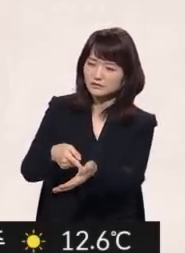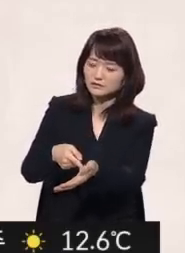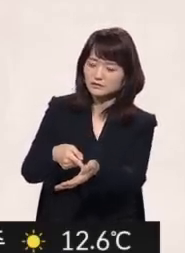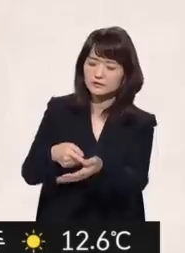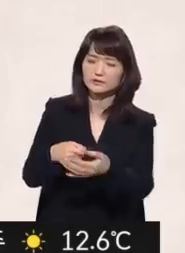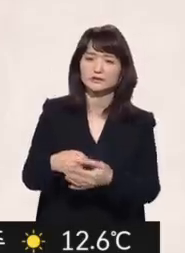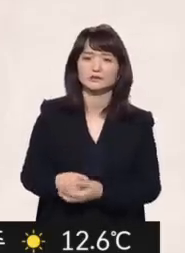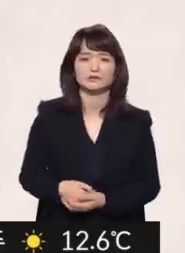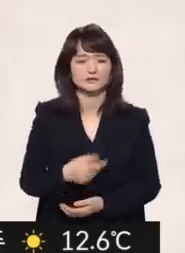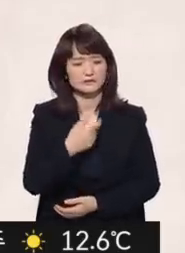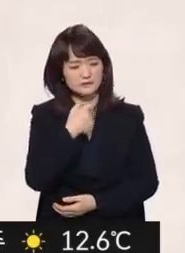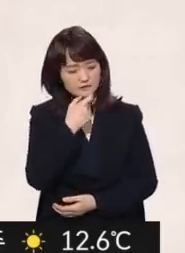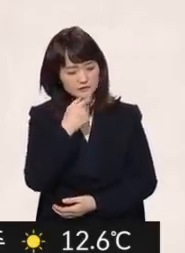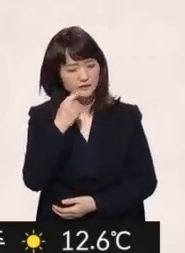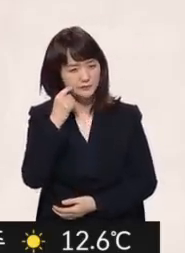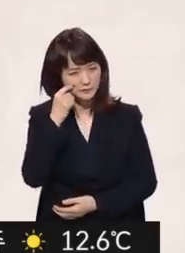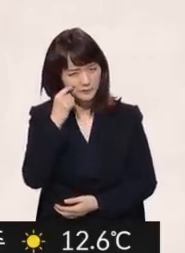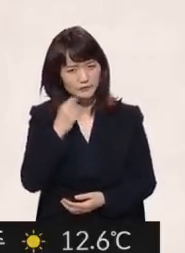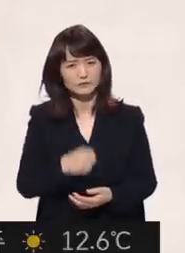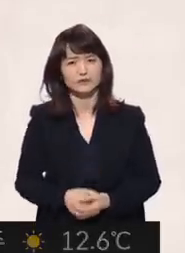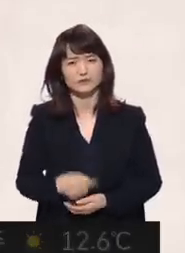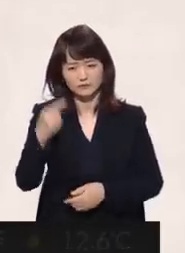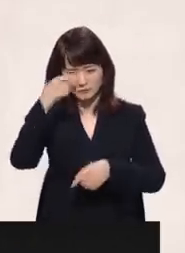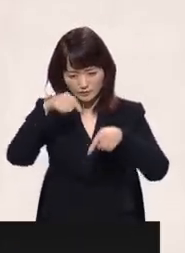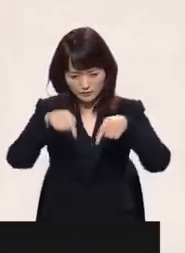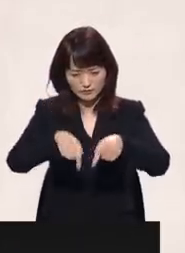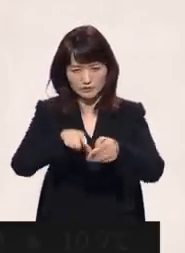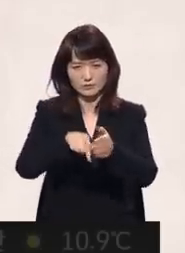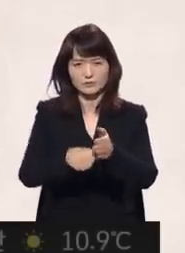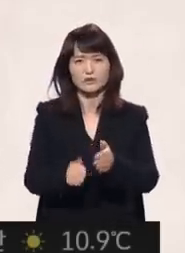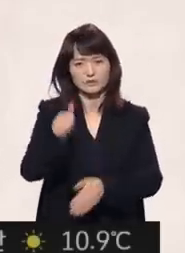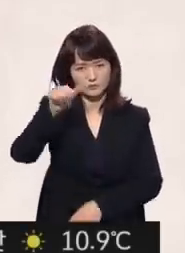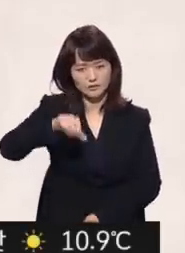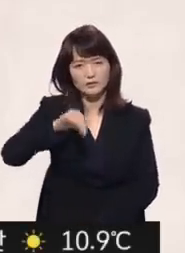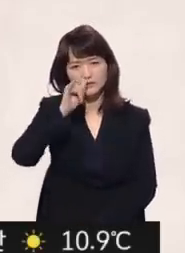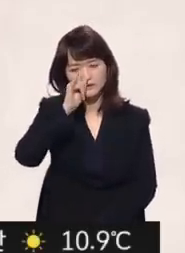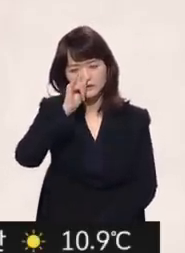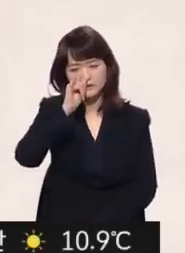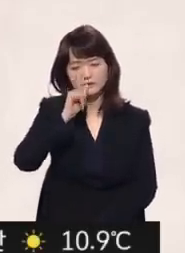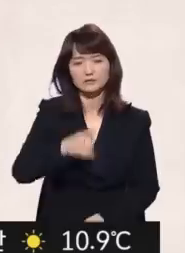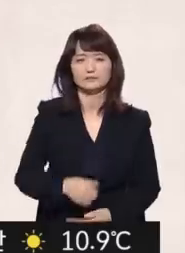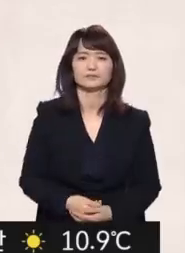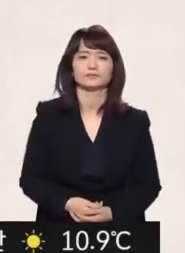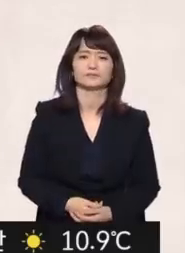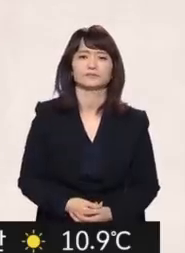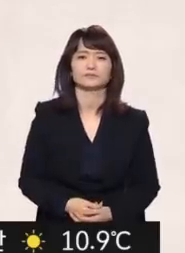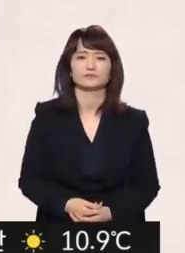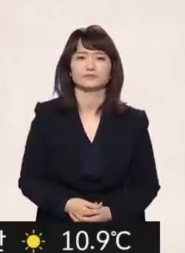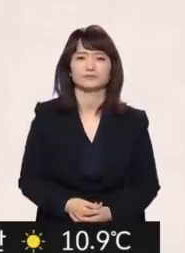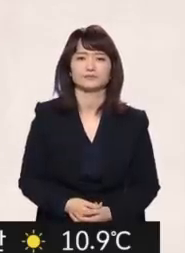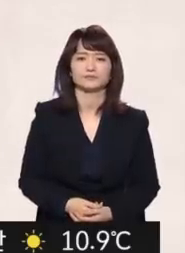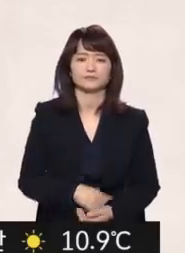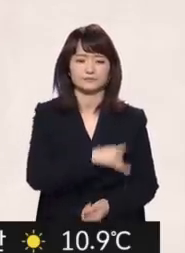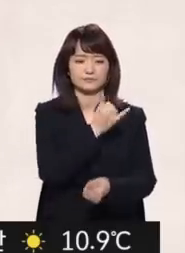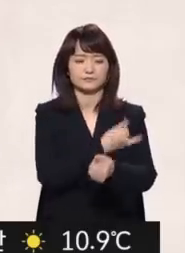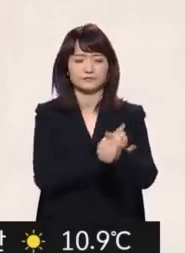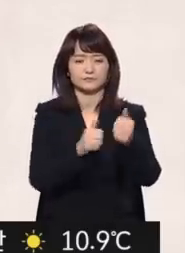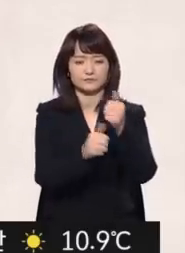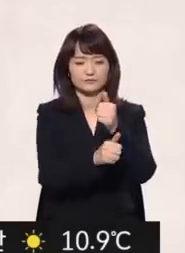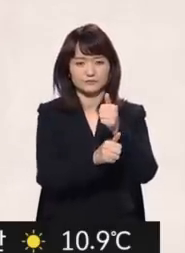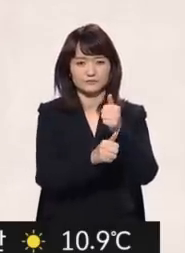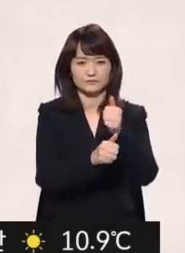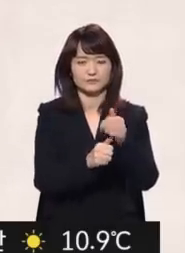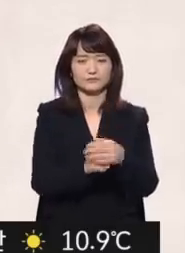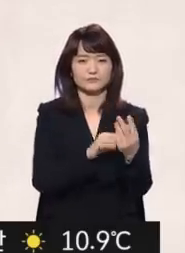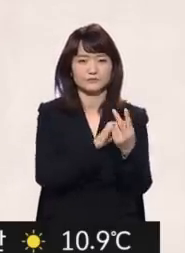불이익이 돌아올 가능성을 고려하지 않을 수 없다 이렇게도 지적을 했습니다 인권위 조사가 시작되고 나서요 임원 두 명에게는 견책조차가